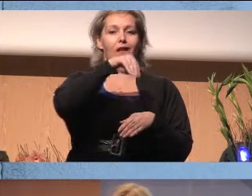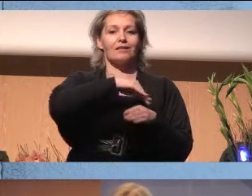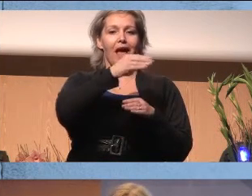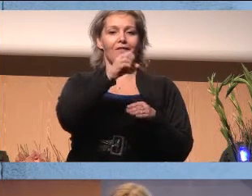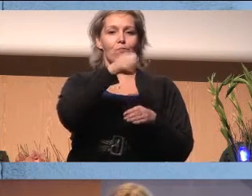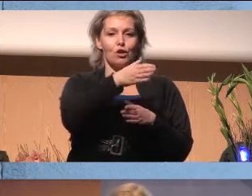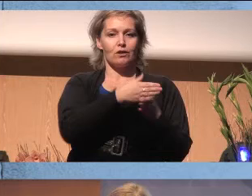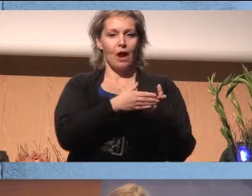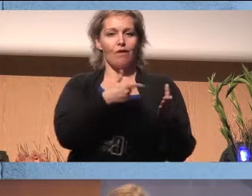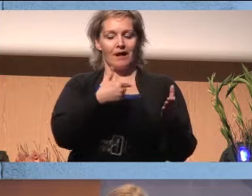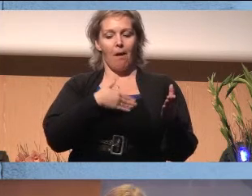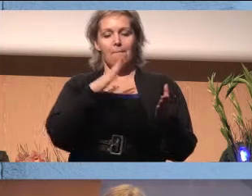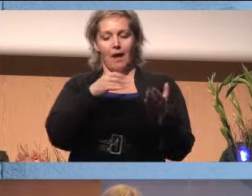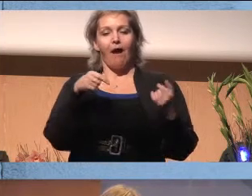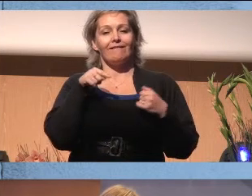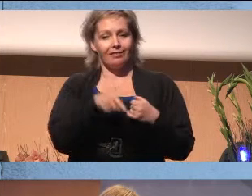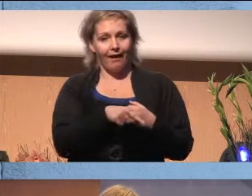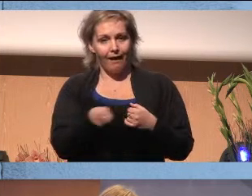vil vi ha mer av.